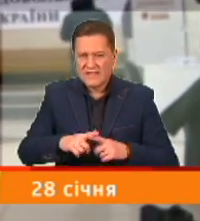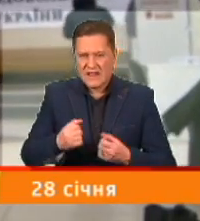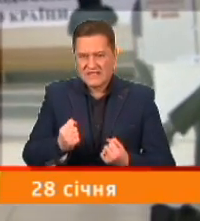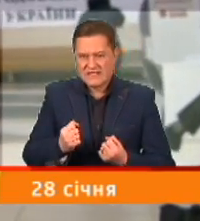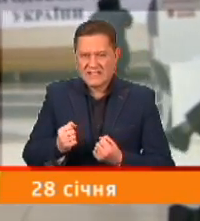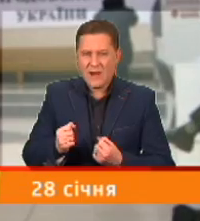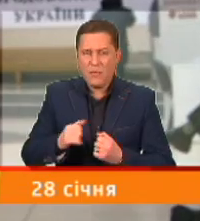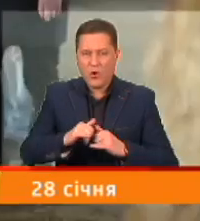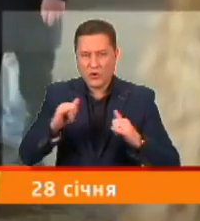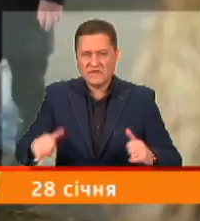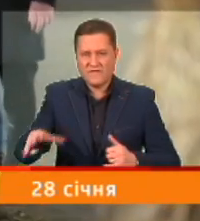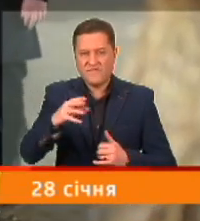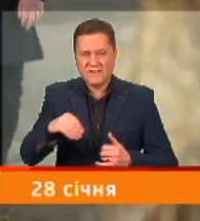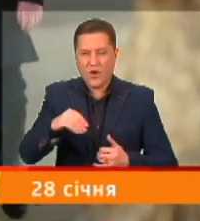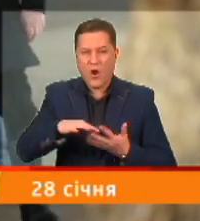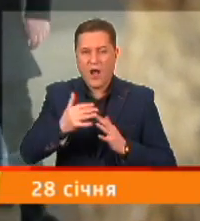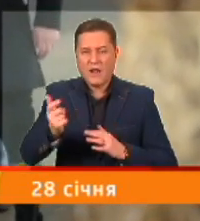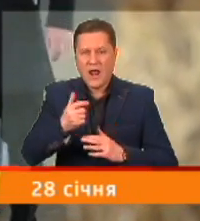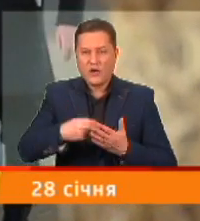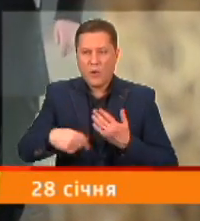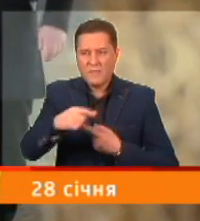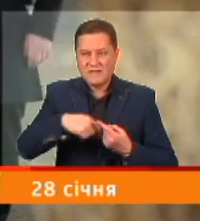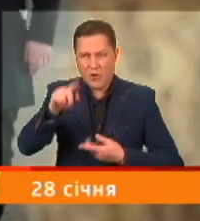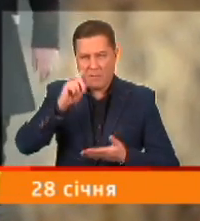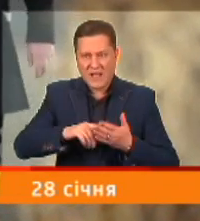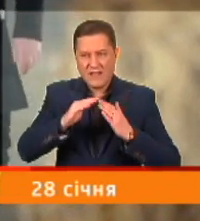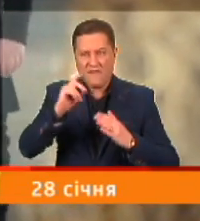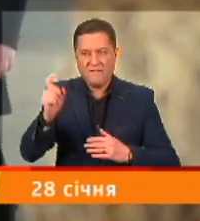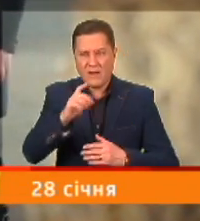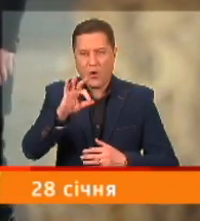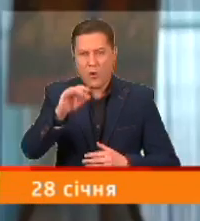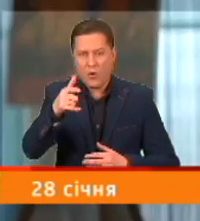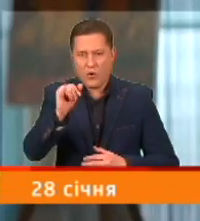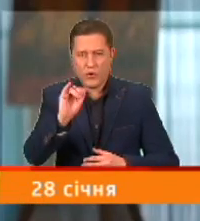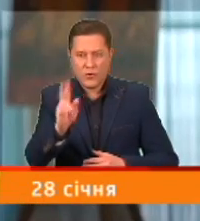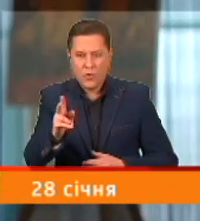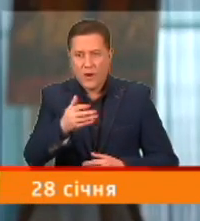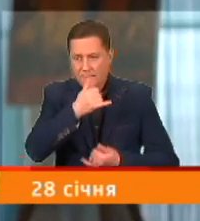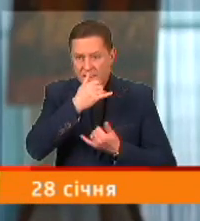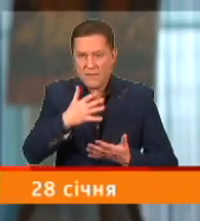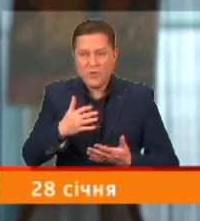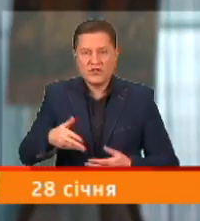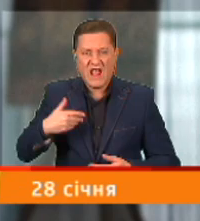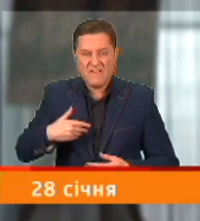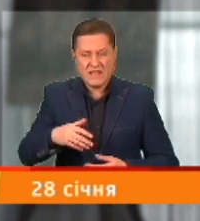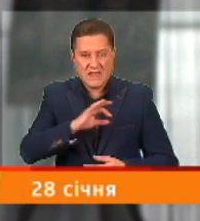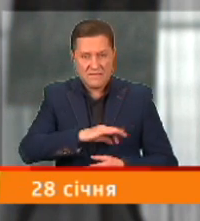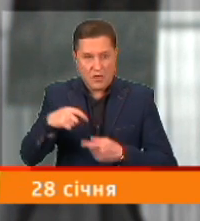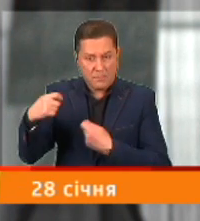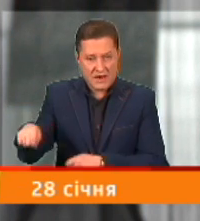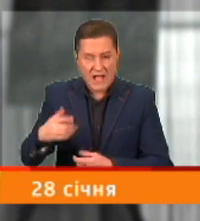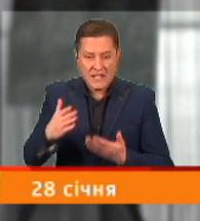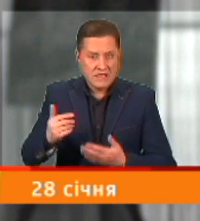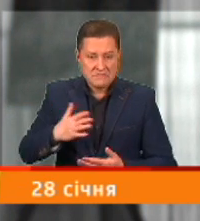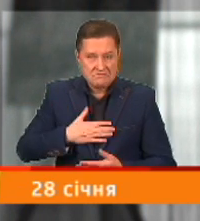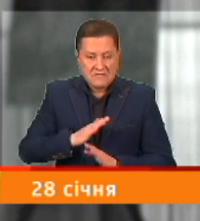усього аграрного бізнесу, впевнений фермер Дмитро Огньов. Ми не можемо ефективно використовувати землю, якщо вона нам не принадлежить. Чи правда, що